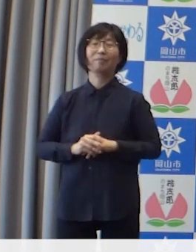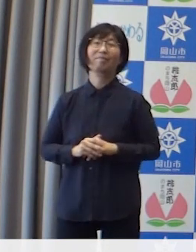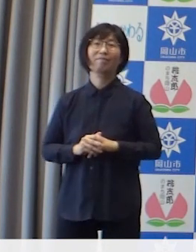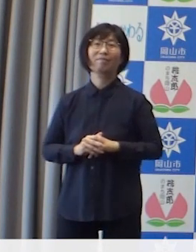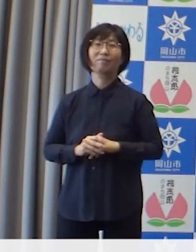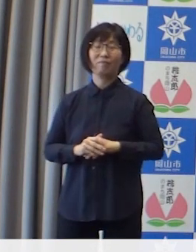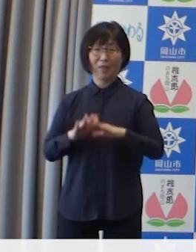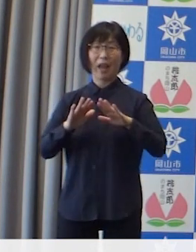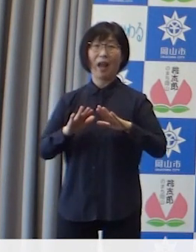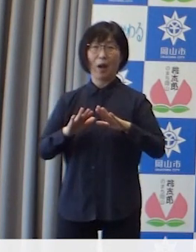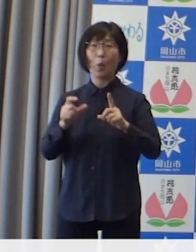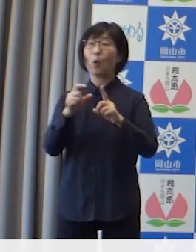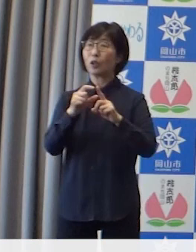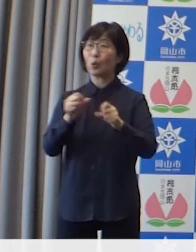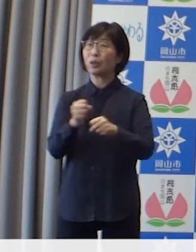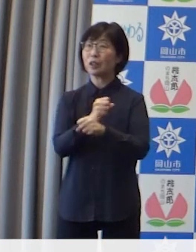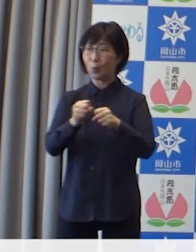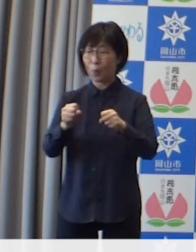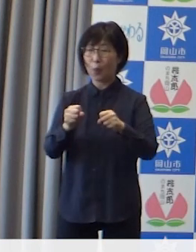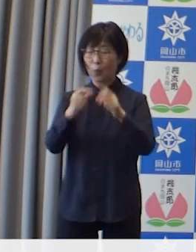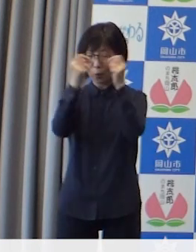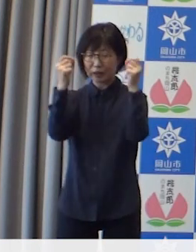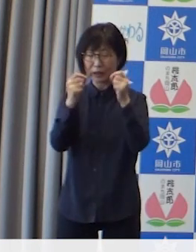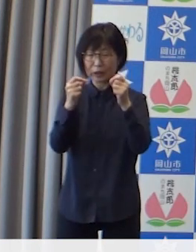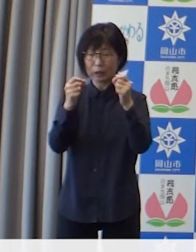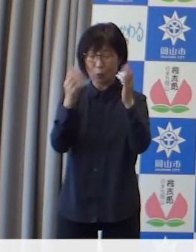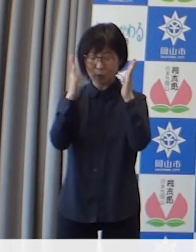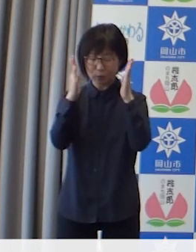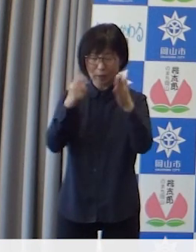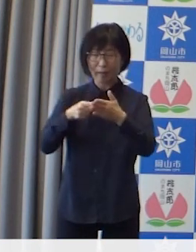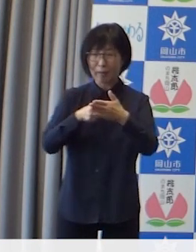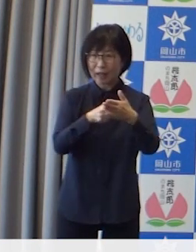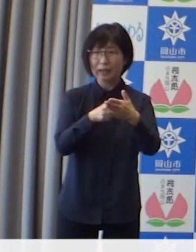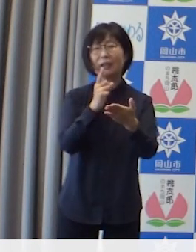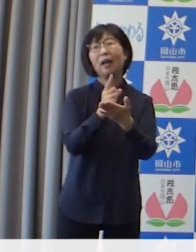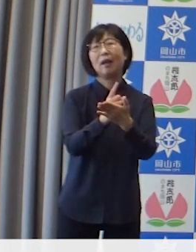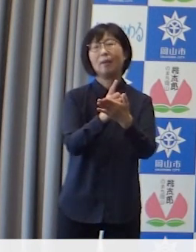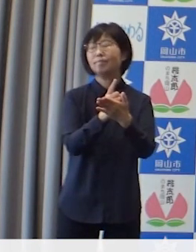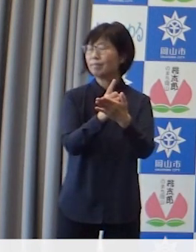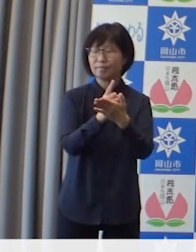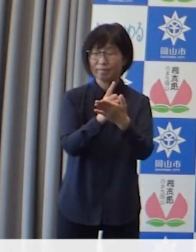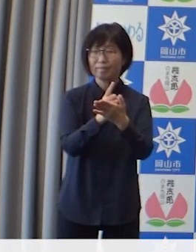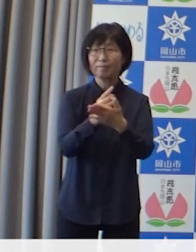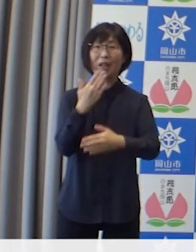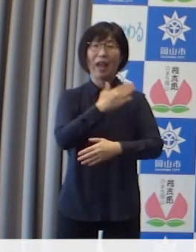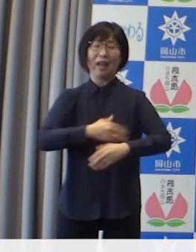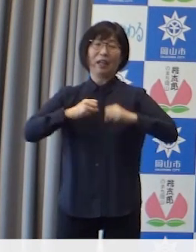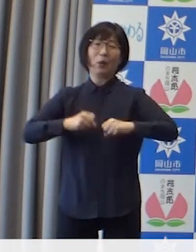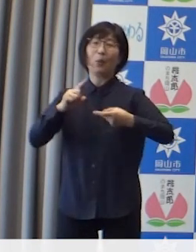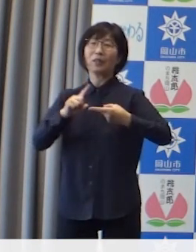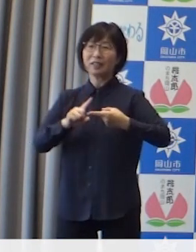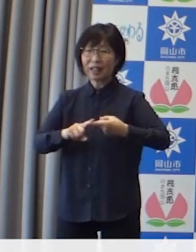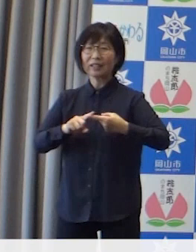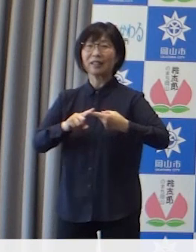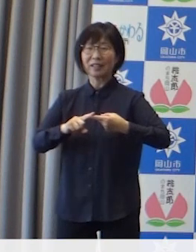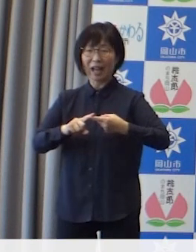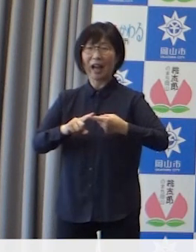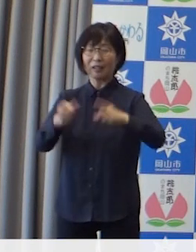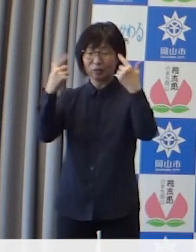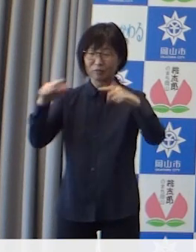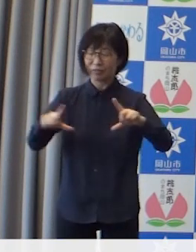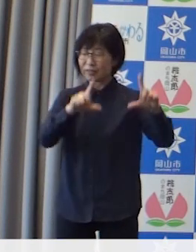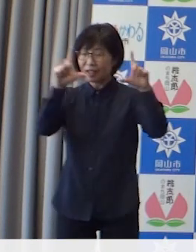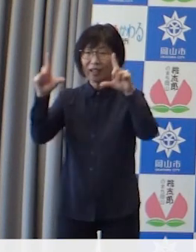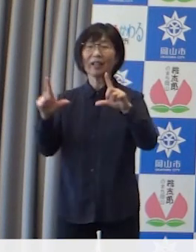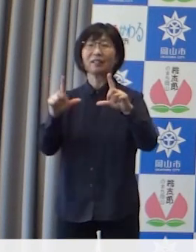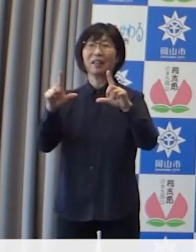健康ポイント事業では個人の頑張りを促すだけでなく、健康的なサービスが日常生活の中にあふれること